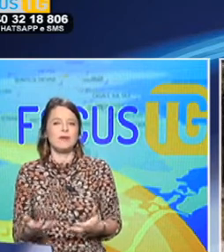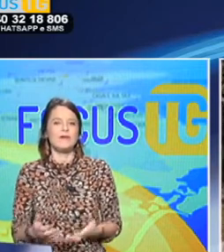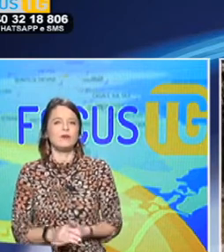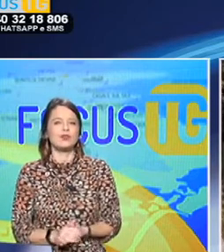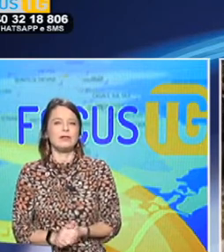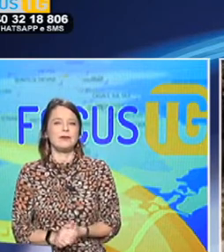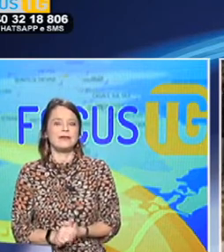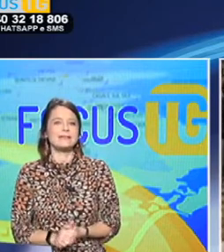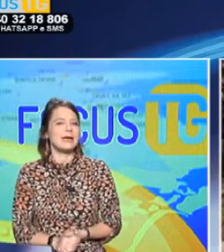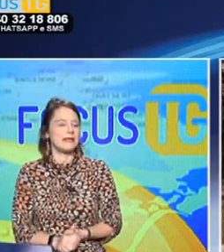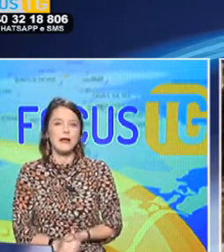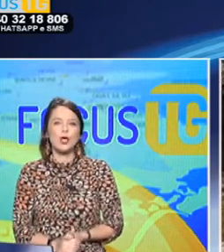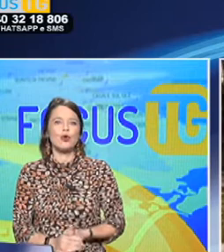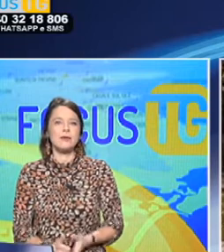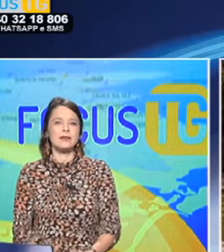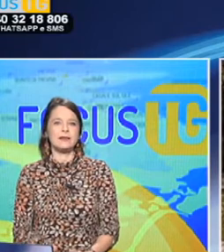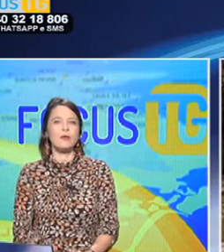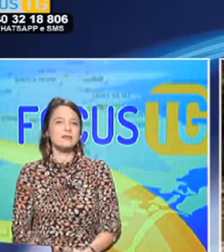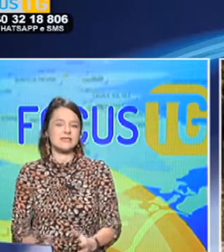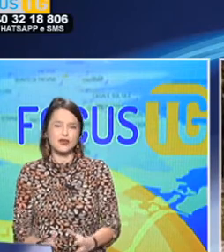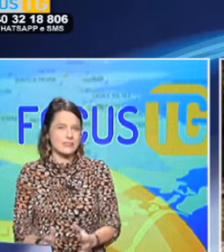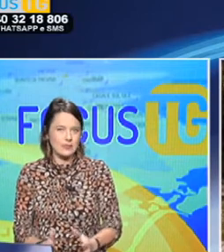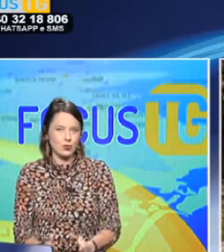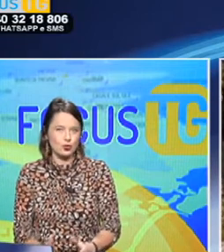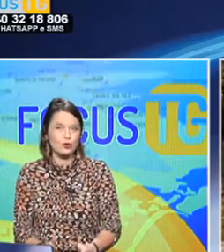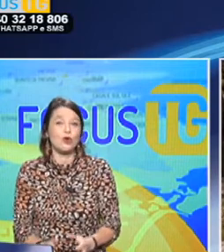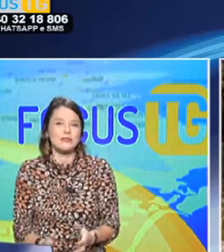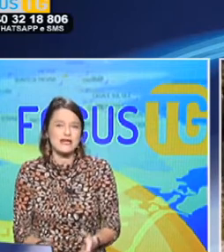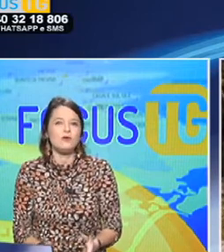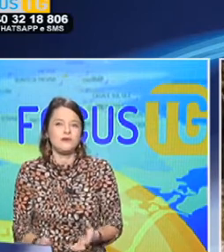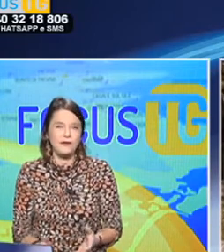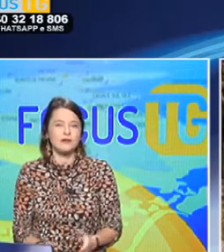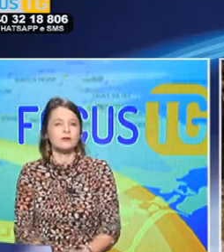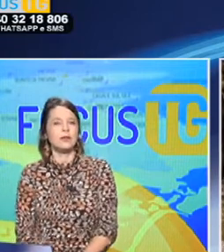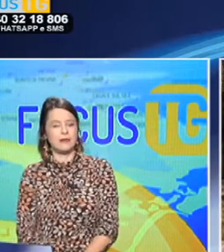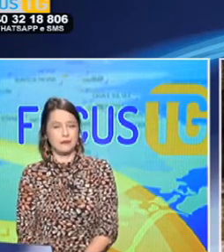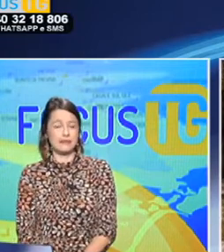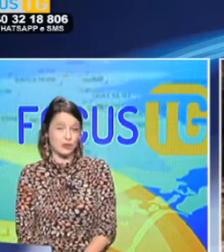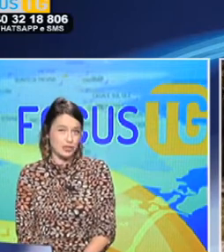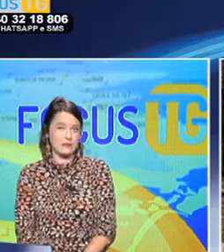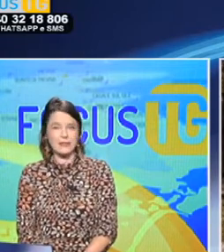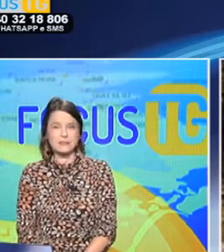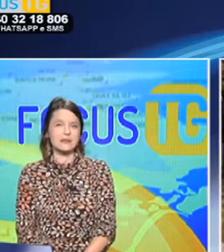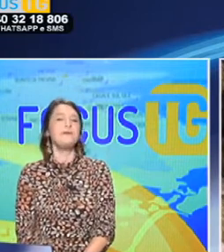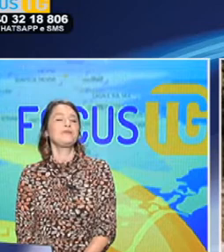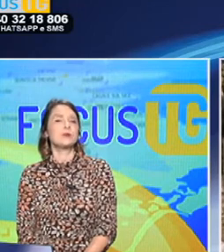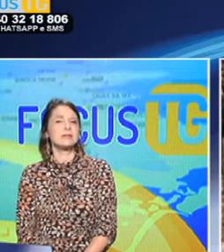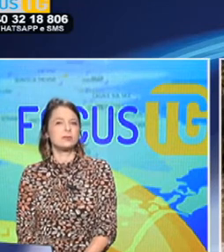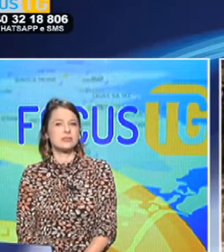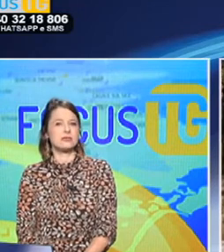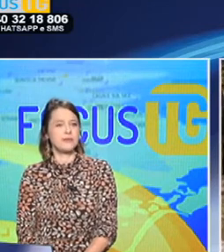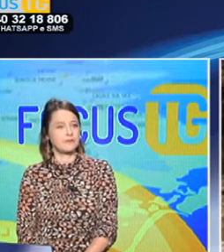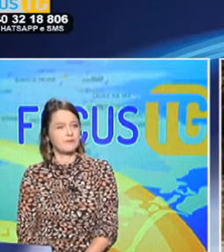le riaperture come aveva annunciato anche Zaia, come si sta gestendo il tutto, come stanno vivendo esercenti, baristi